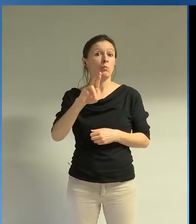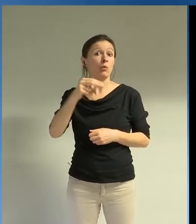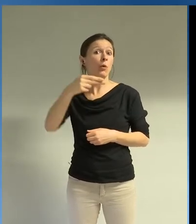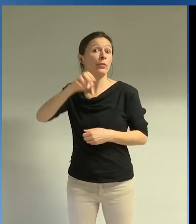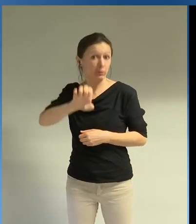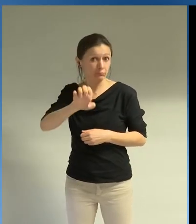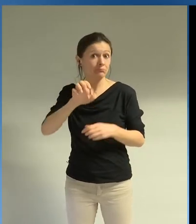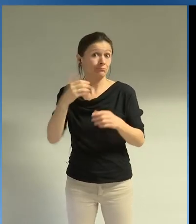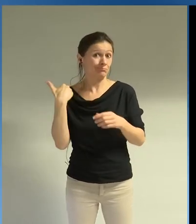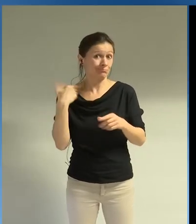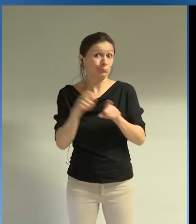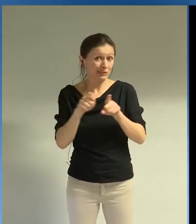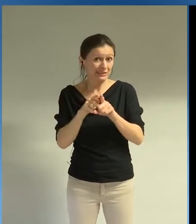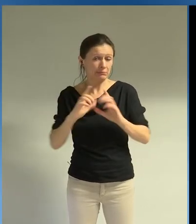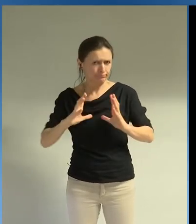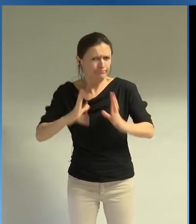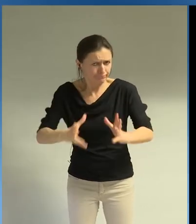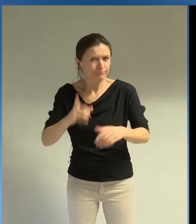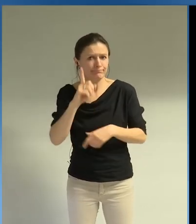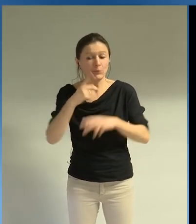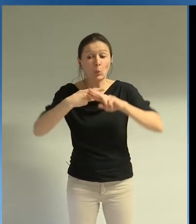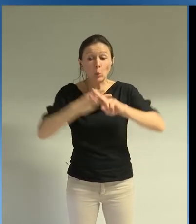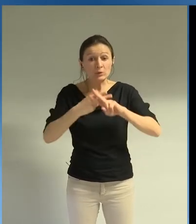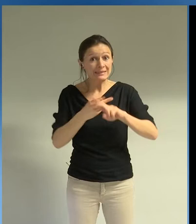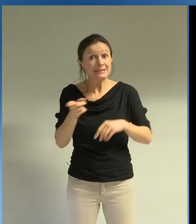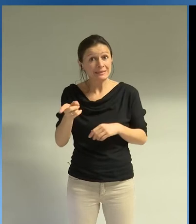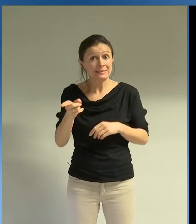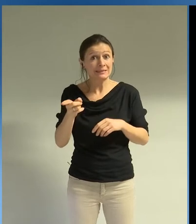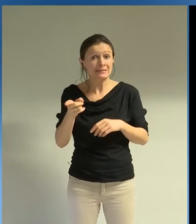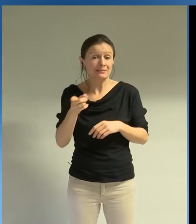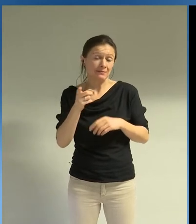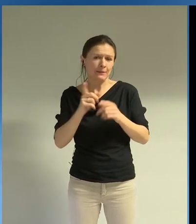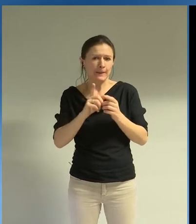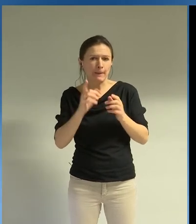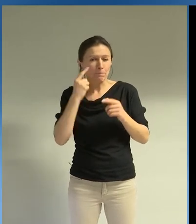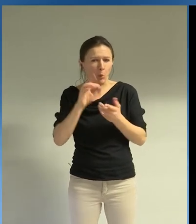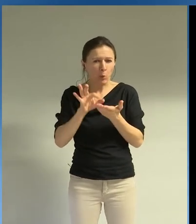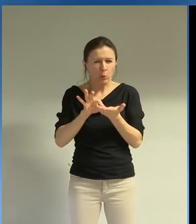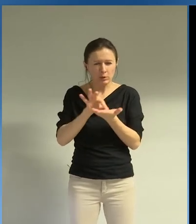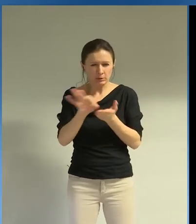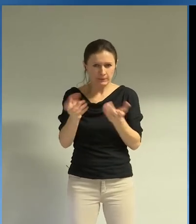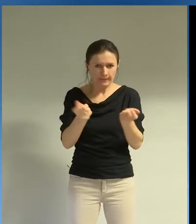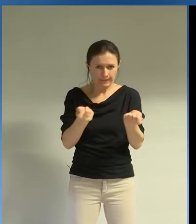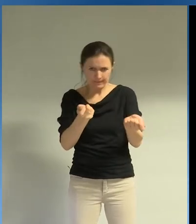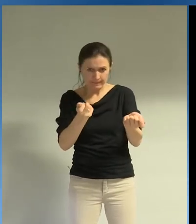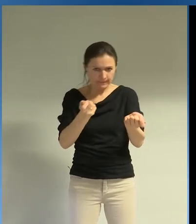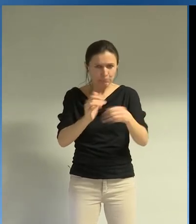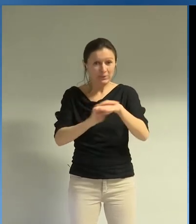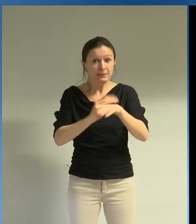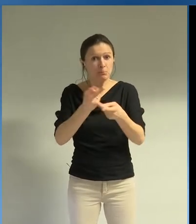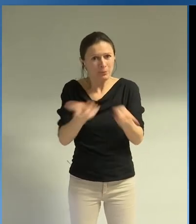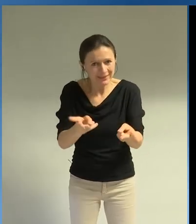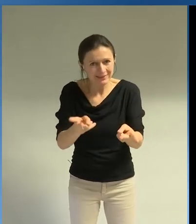l'exercice c'est un outil de coutu devient outil d'orientation et de pilotage des politiques publiques mais il permet aussi de communiquer